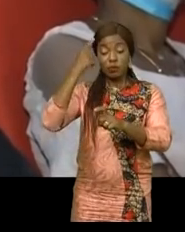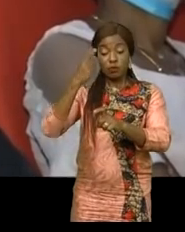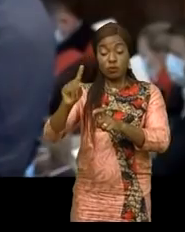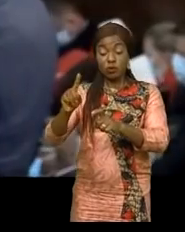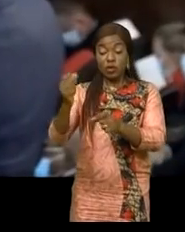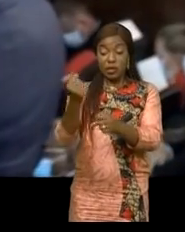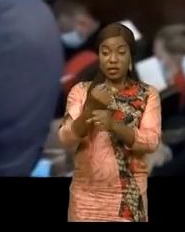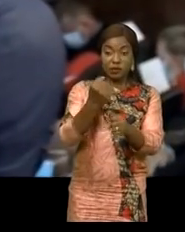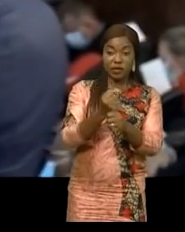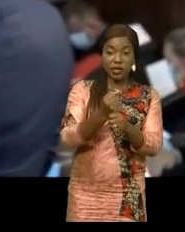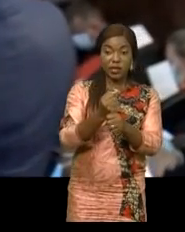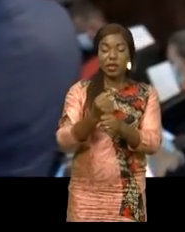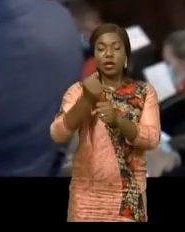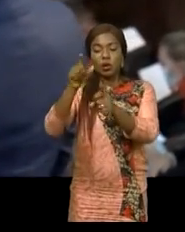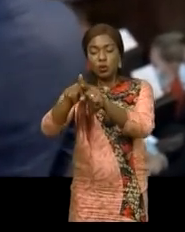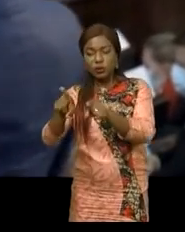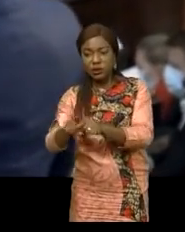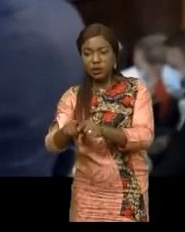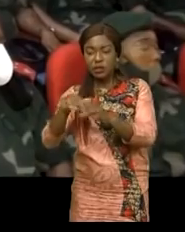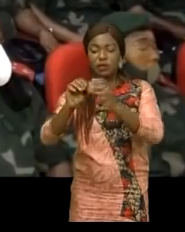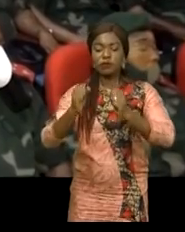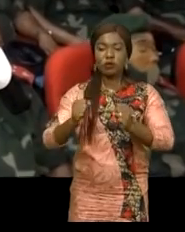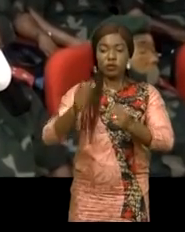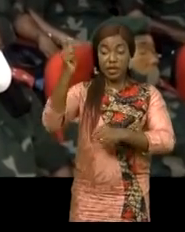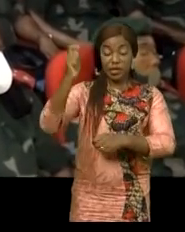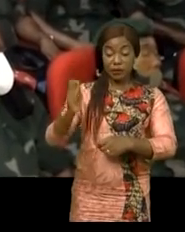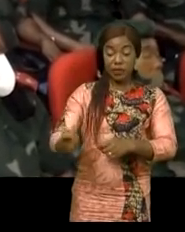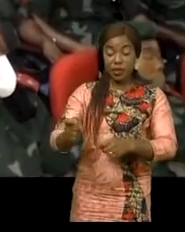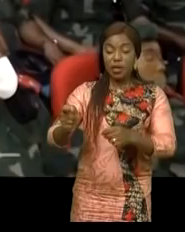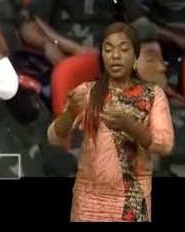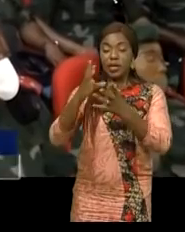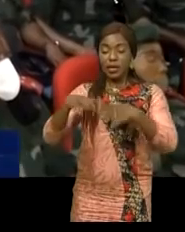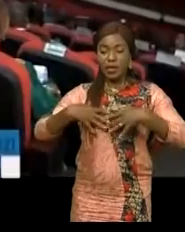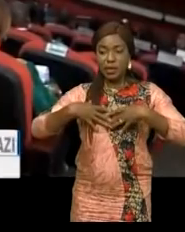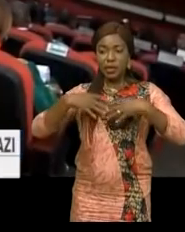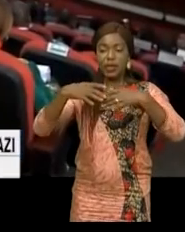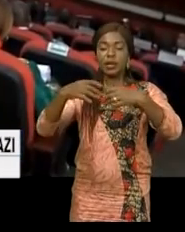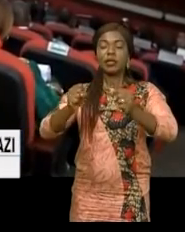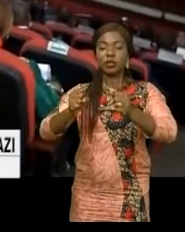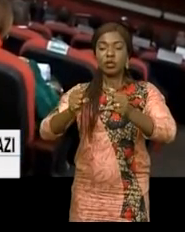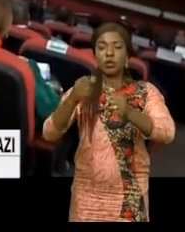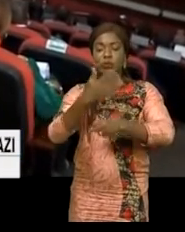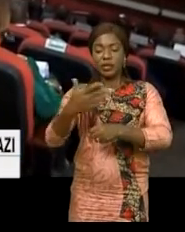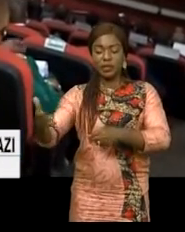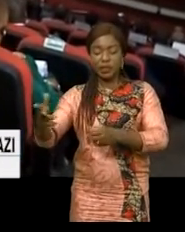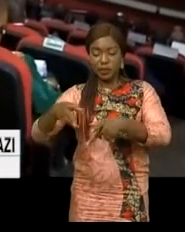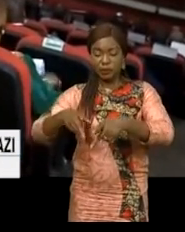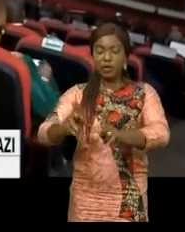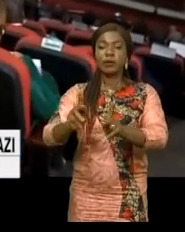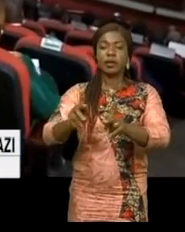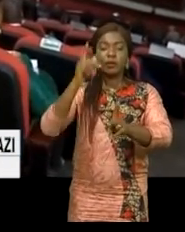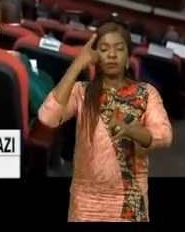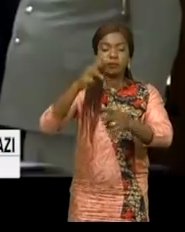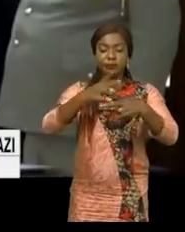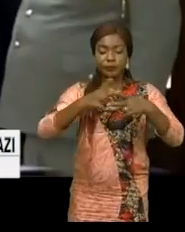des effectifs au sein des forces armées et ce grâce aux outils techniques qui permettront la base d'une gestion